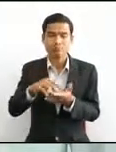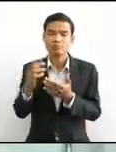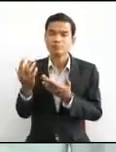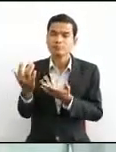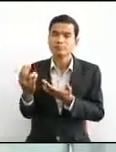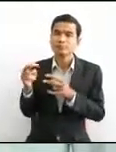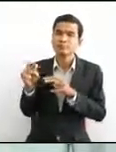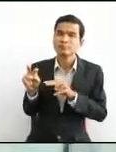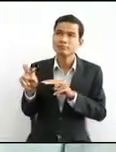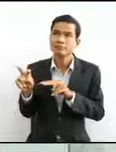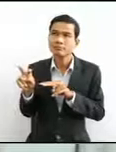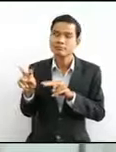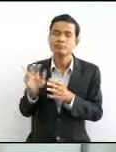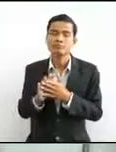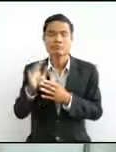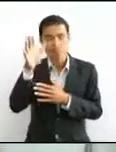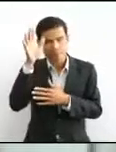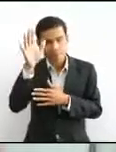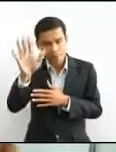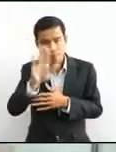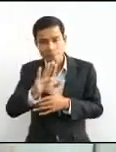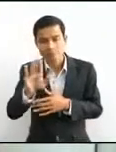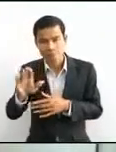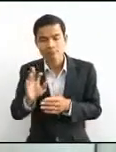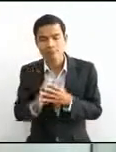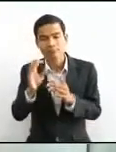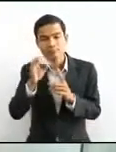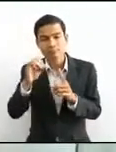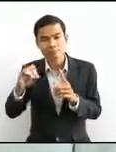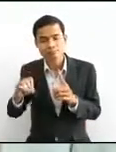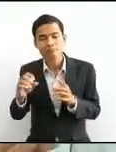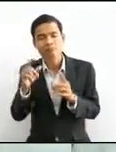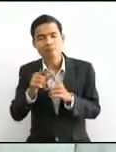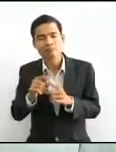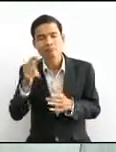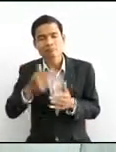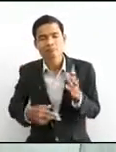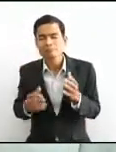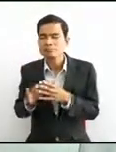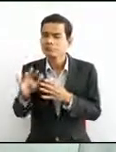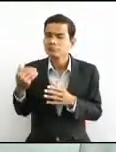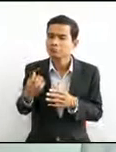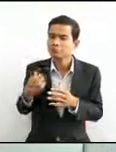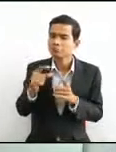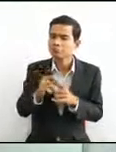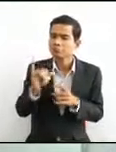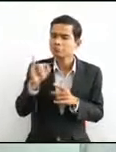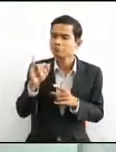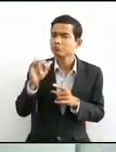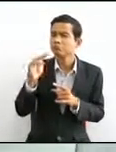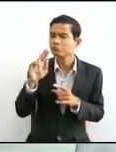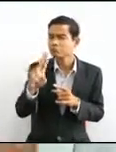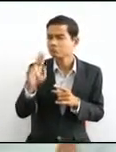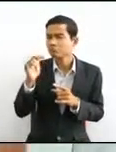chấm lục ta chà con cật mới đó là ba dương mang lên bịa ai ong ớt chà mình bị